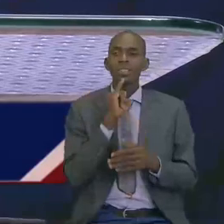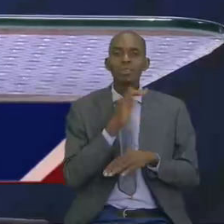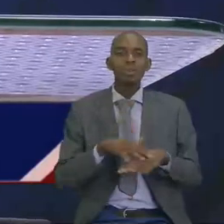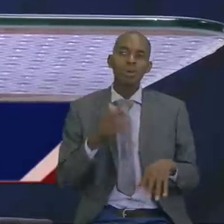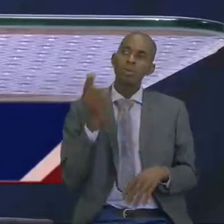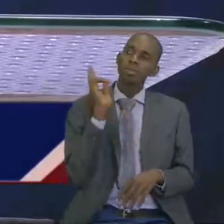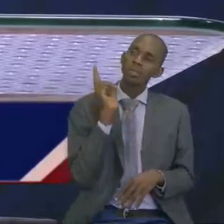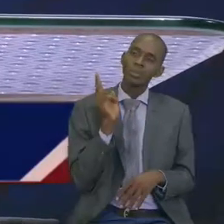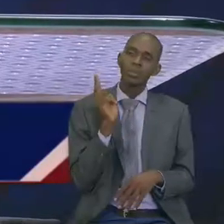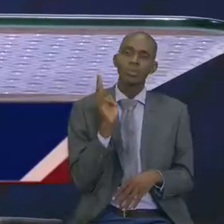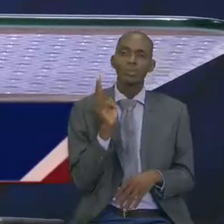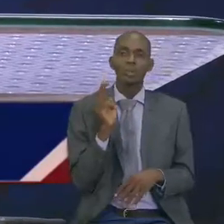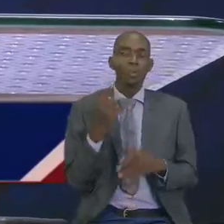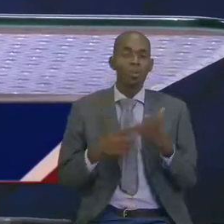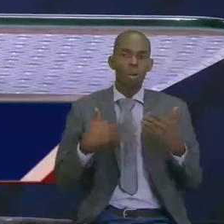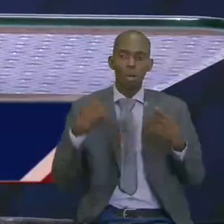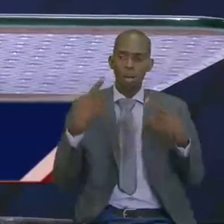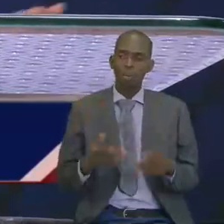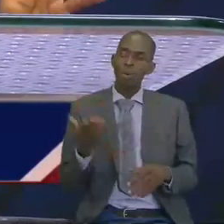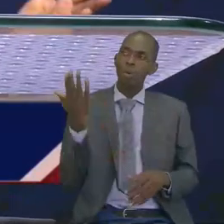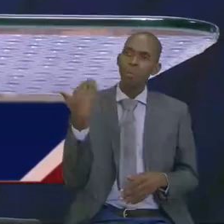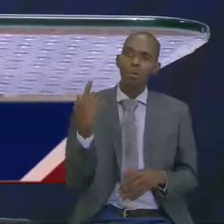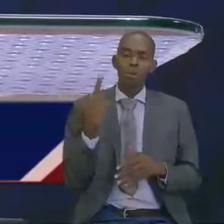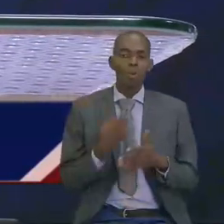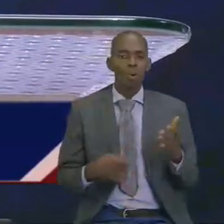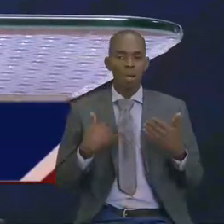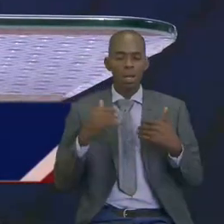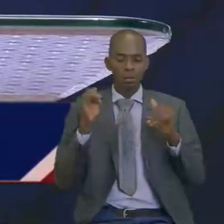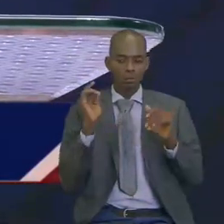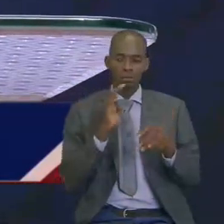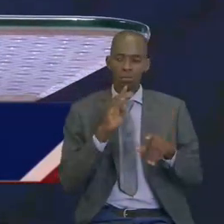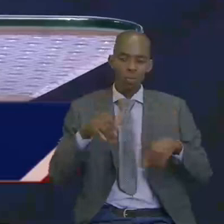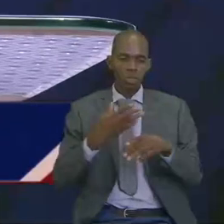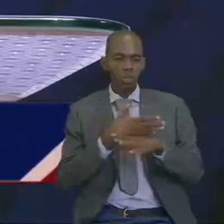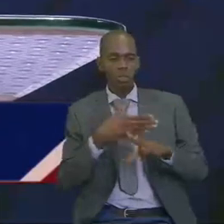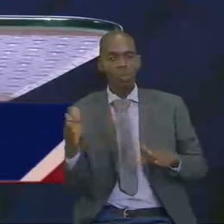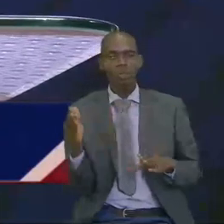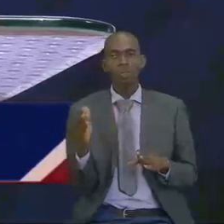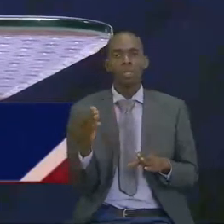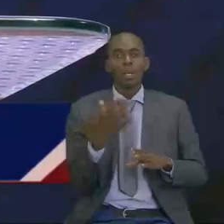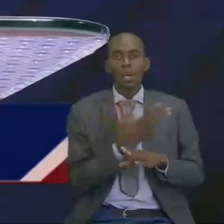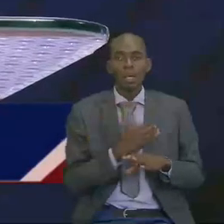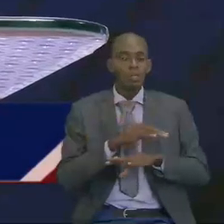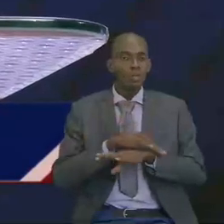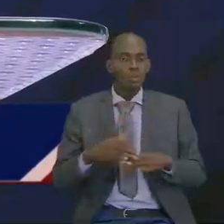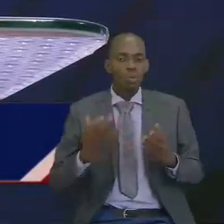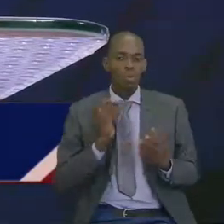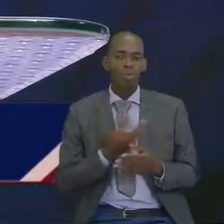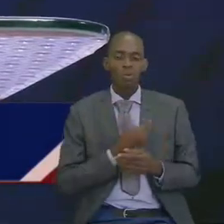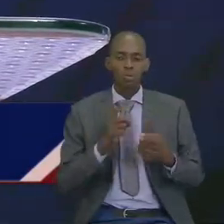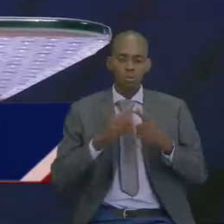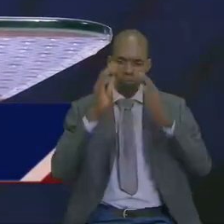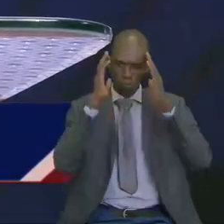c'est passé. L'eau qui a fui a déjà fui. Et il ne veut pas qu'on se concentre